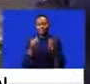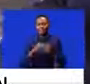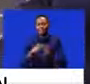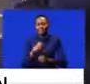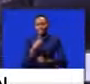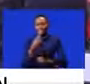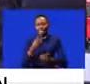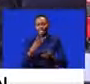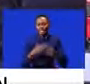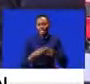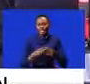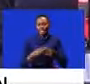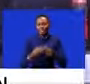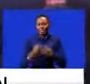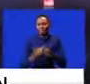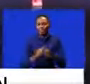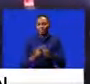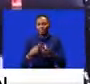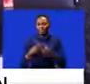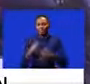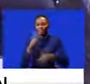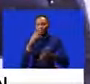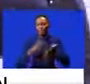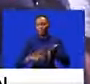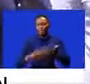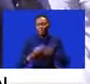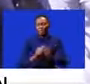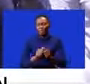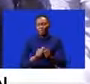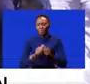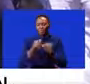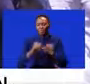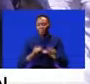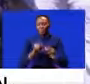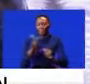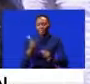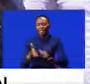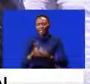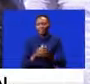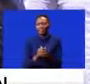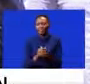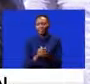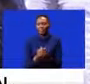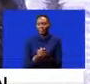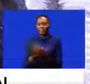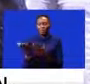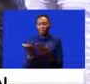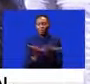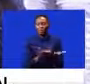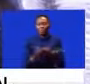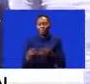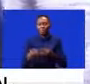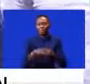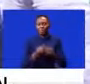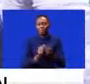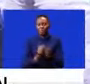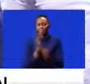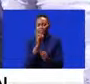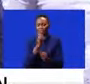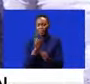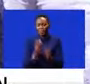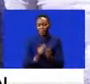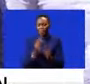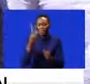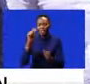owuon opimnwa ni to nyasi madhi mbele ni ochakore e yo machalo nade. Madam, machiegni king'iyo Kala TV